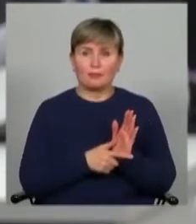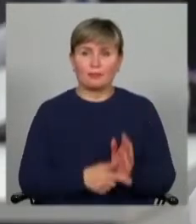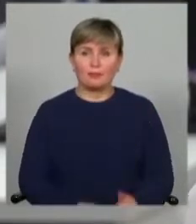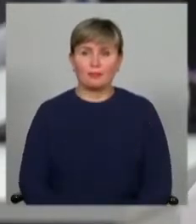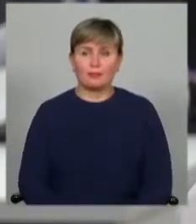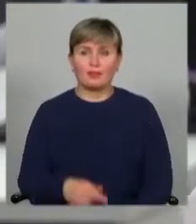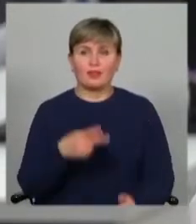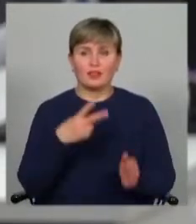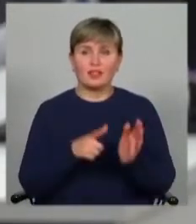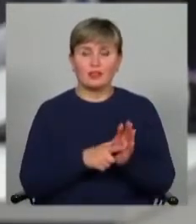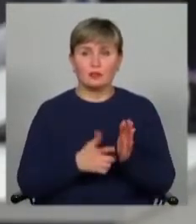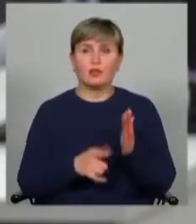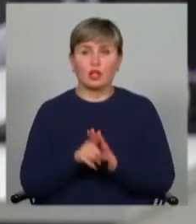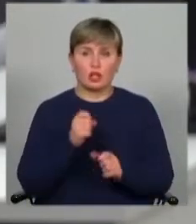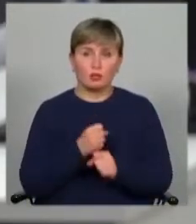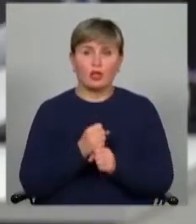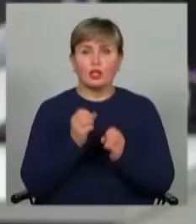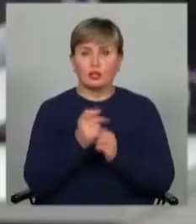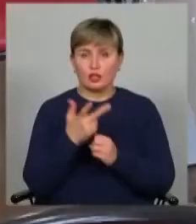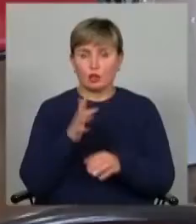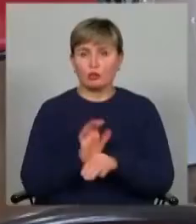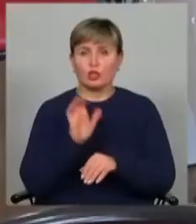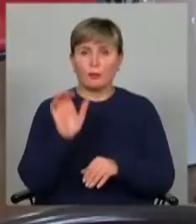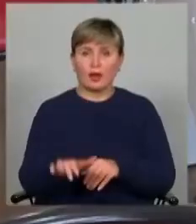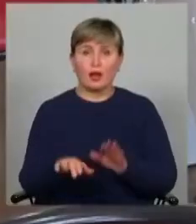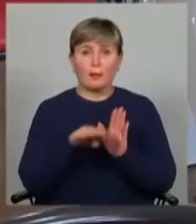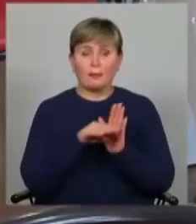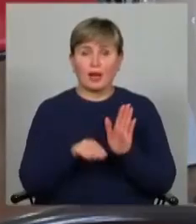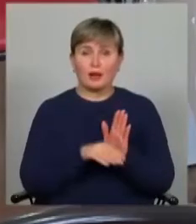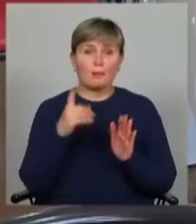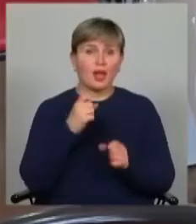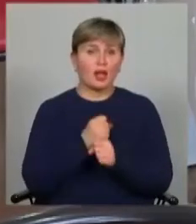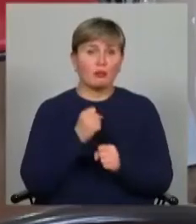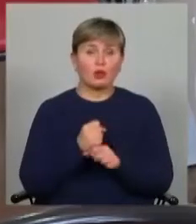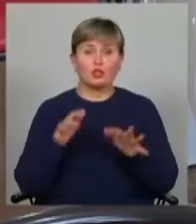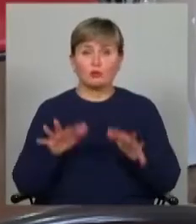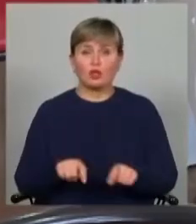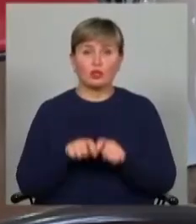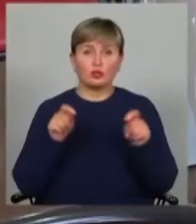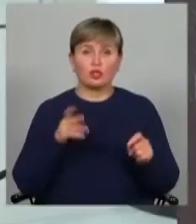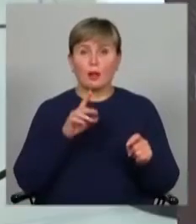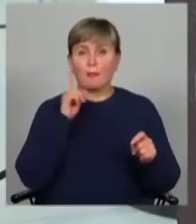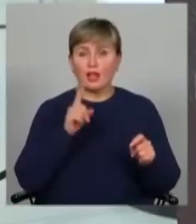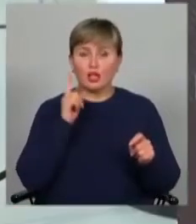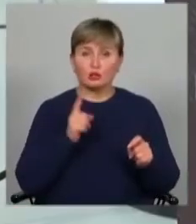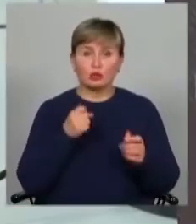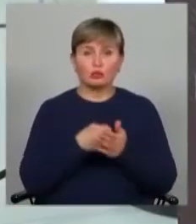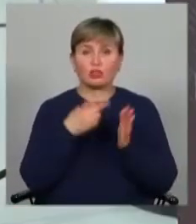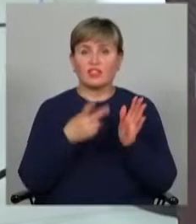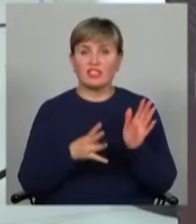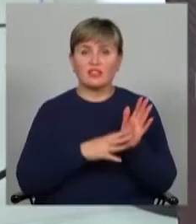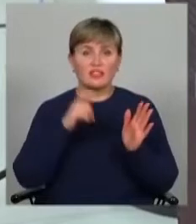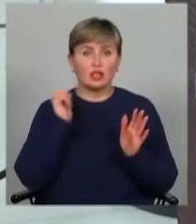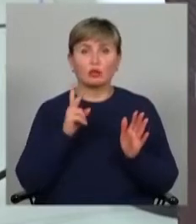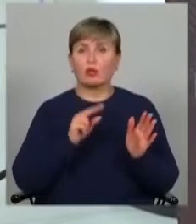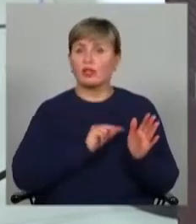27 приступили к работе, 13 уже направлено. Программа «Первое рабочее место» создана для молодежи до 29 лет, кто